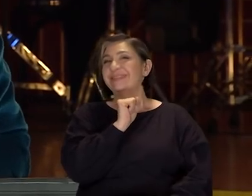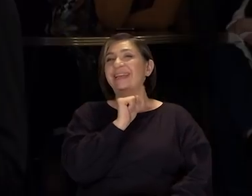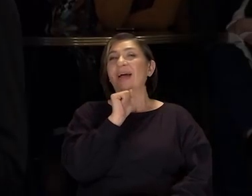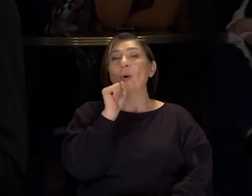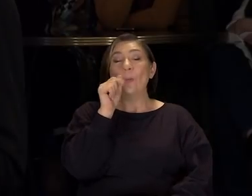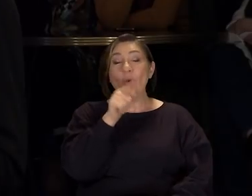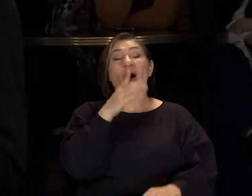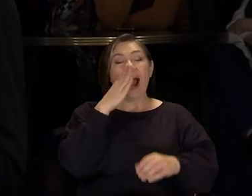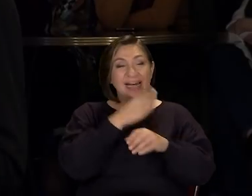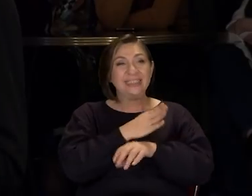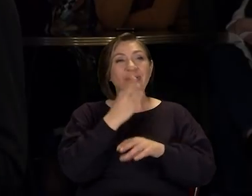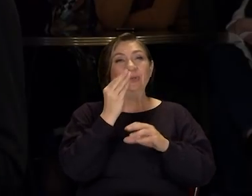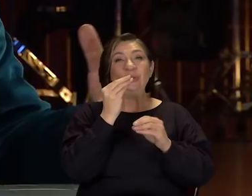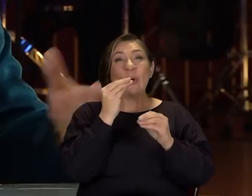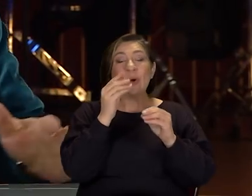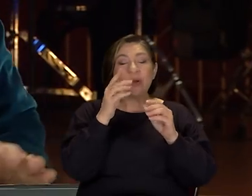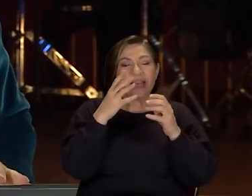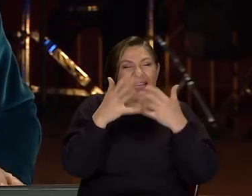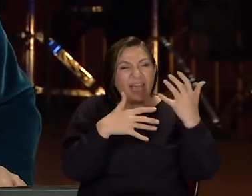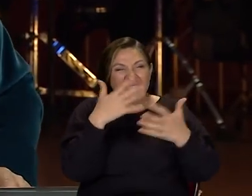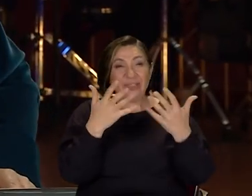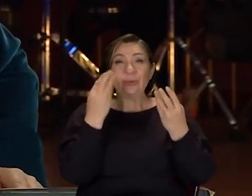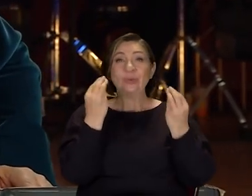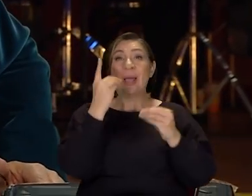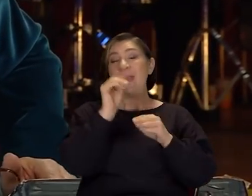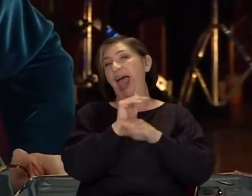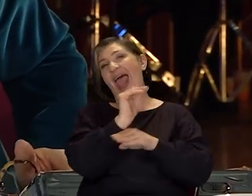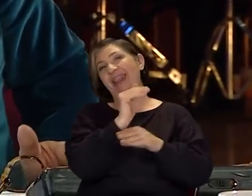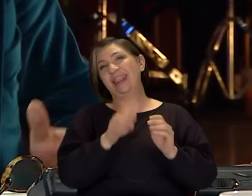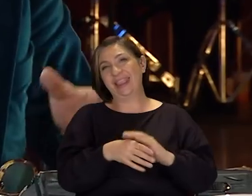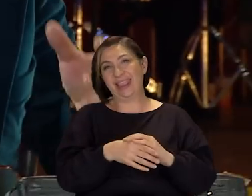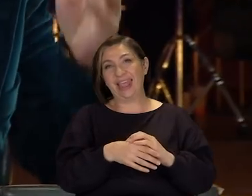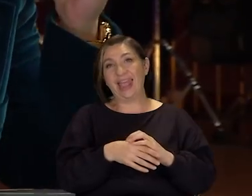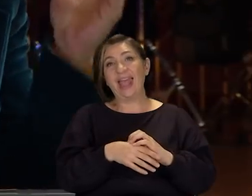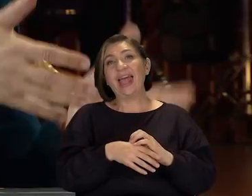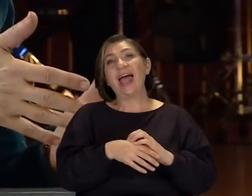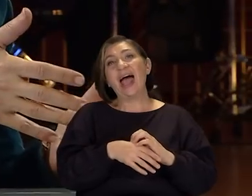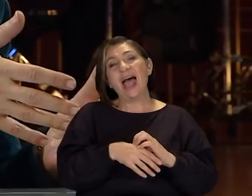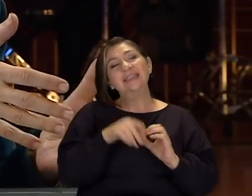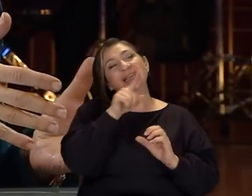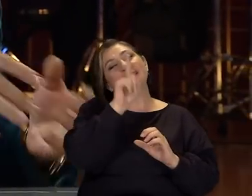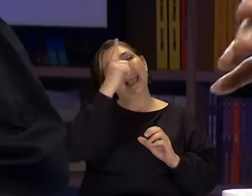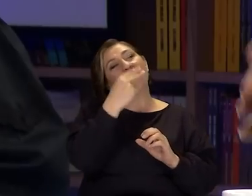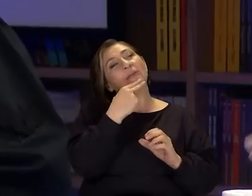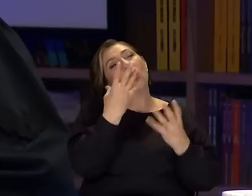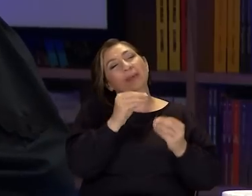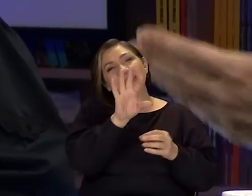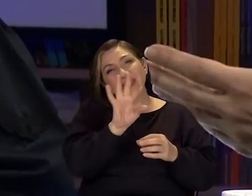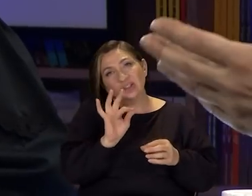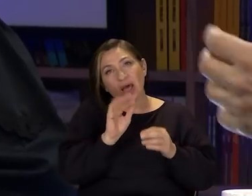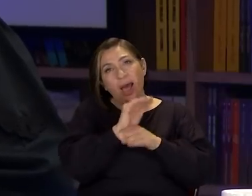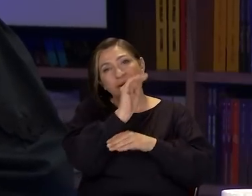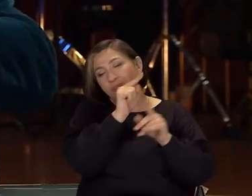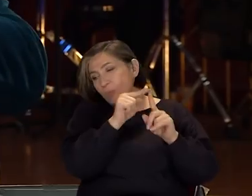bu aslında çok debdebeli ve güzel bir hayat. Ha, sen bunda tek kadın olmayı seçersin bütün